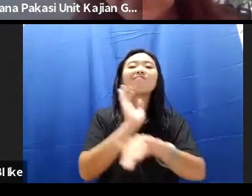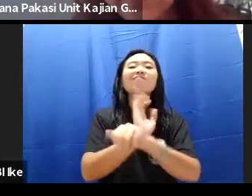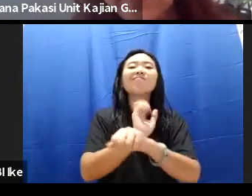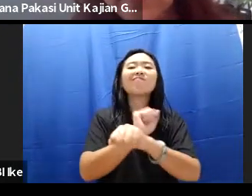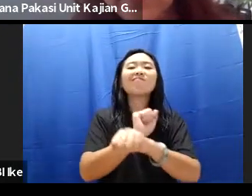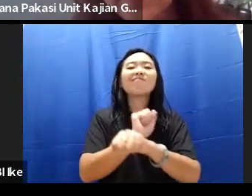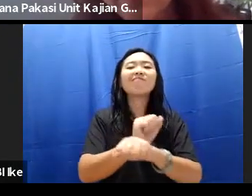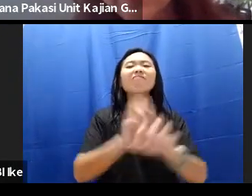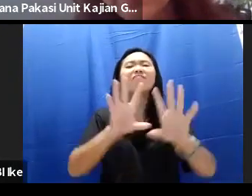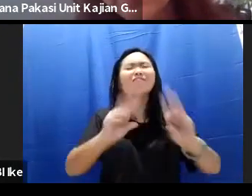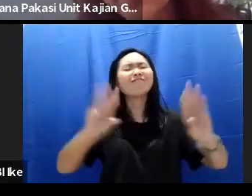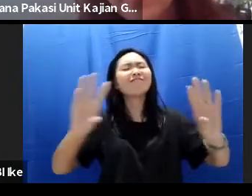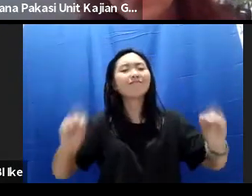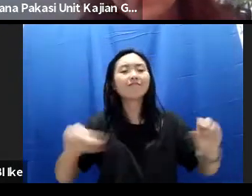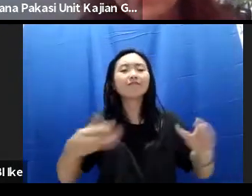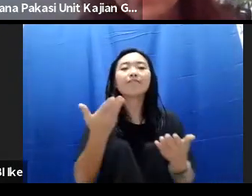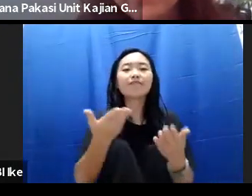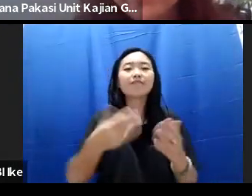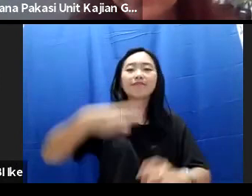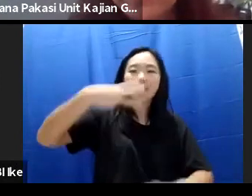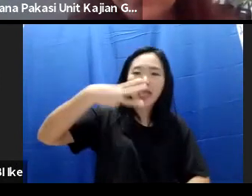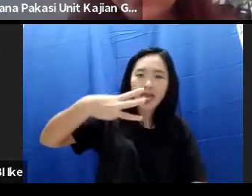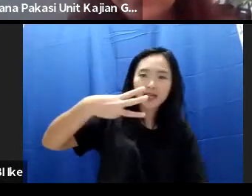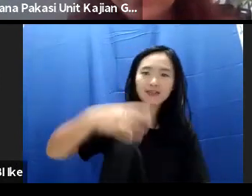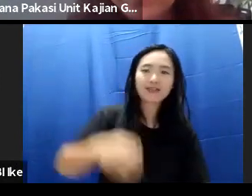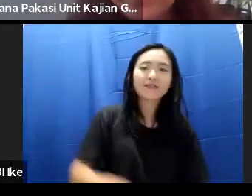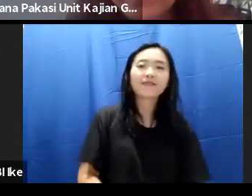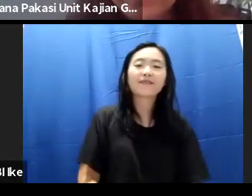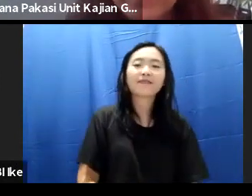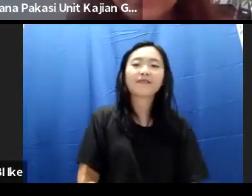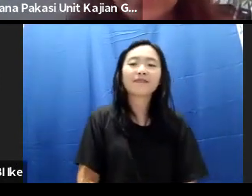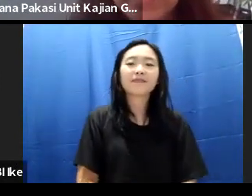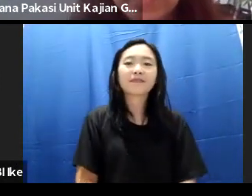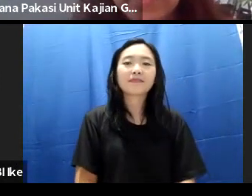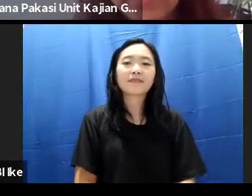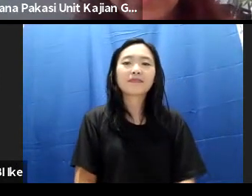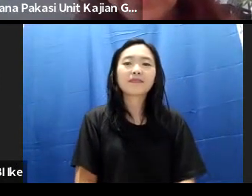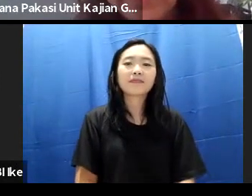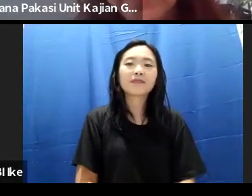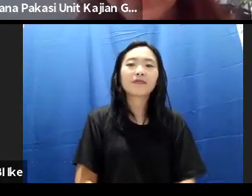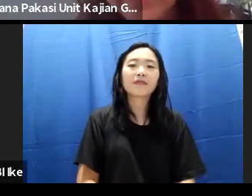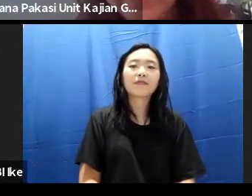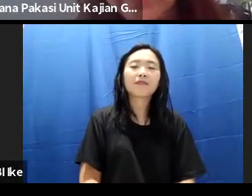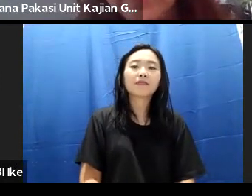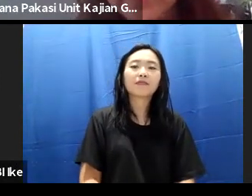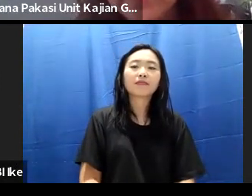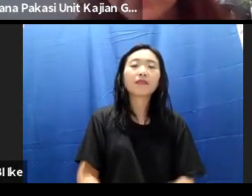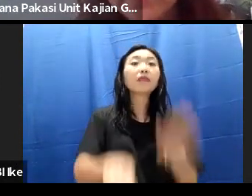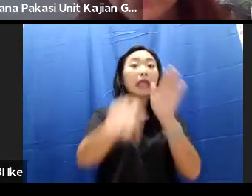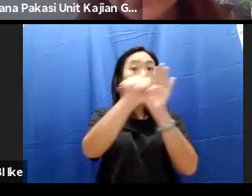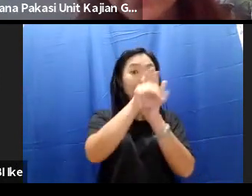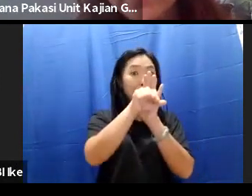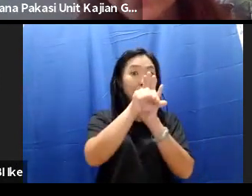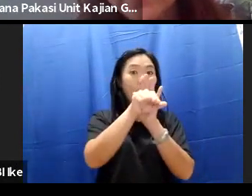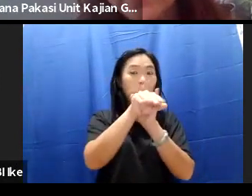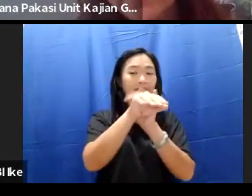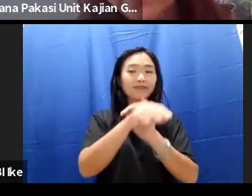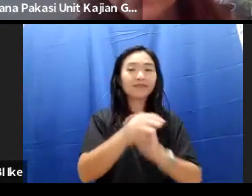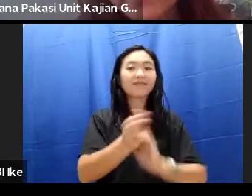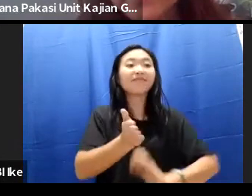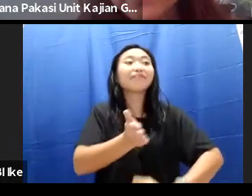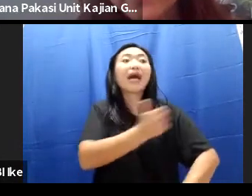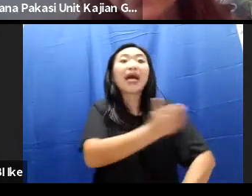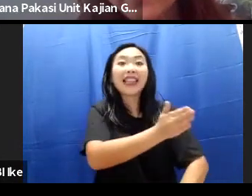konsultan gender di UNDP untuk proyek pembangunan yang berpusat pada masyarakat di Provinsi Papua Barat, dan juga anggota